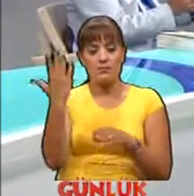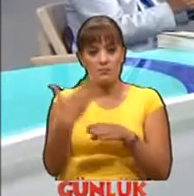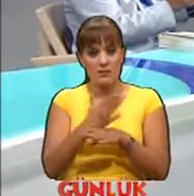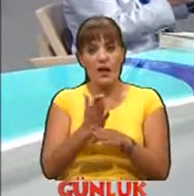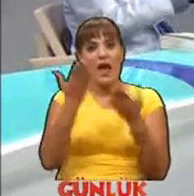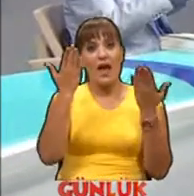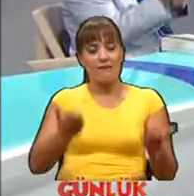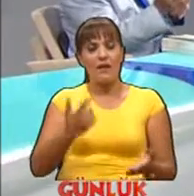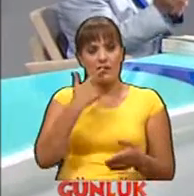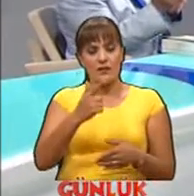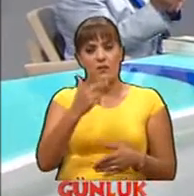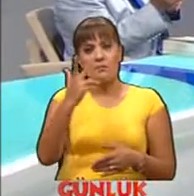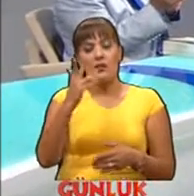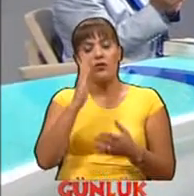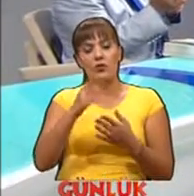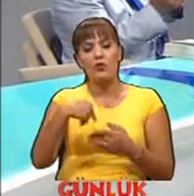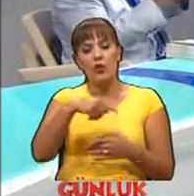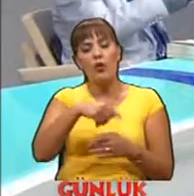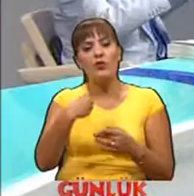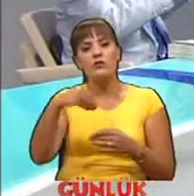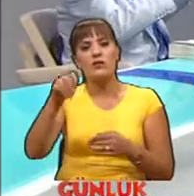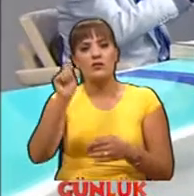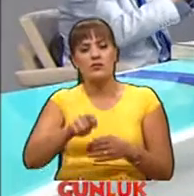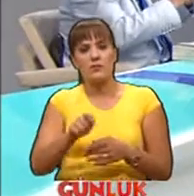mirasçı evet diyecek. Bir üçüncü kişi satacaklar.